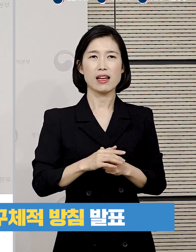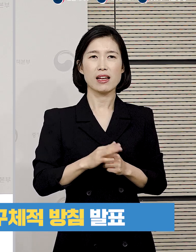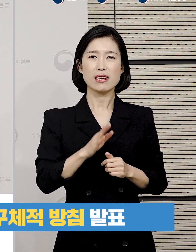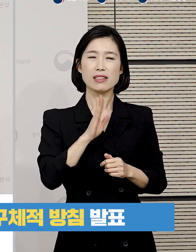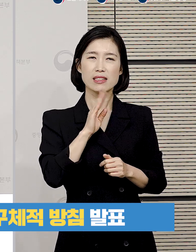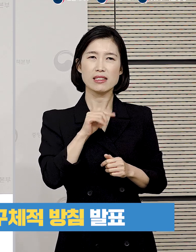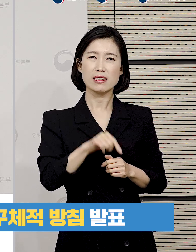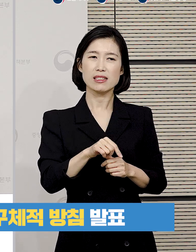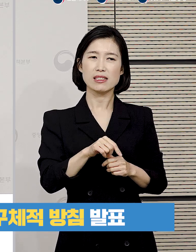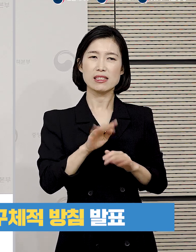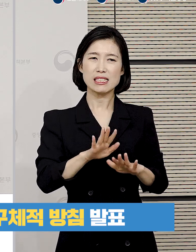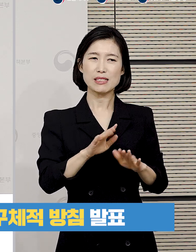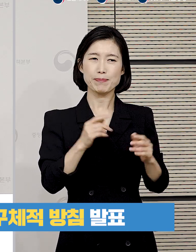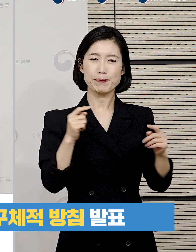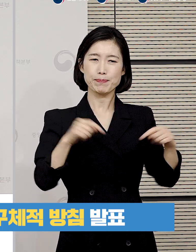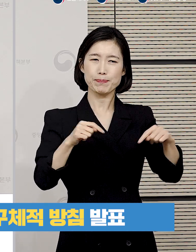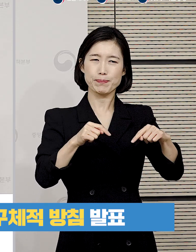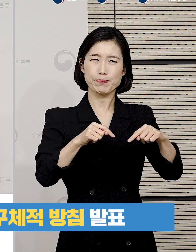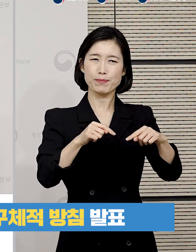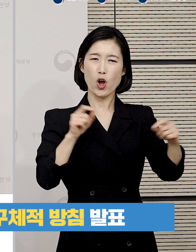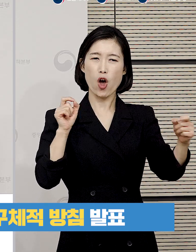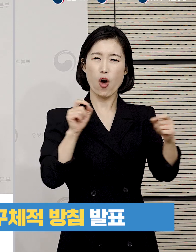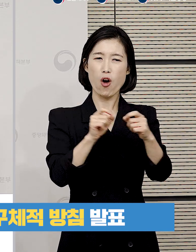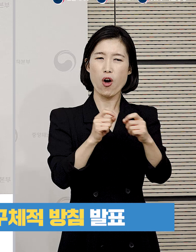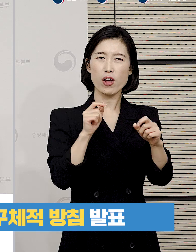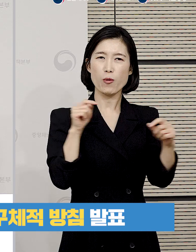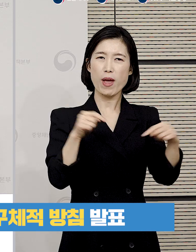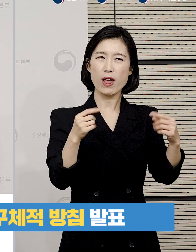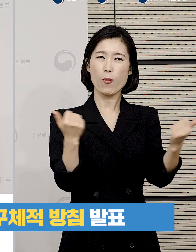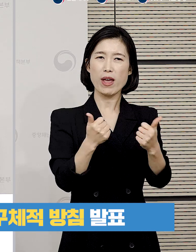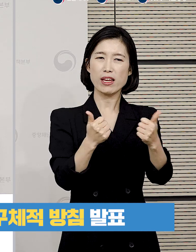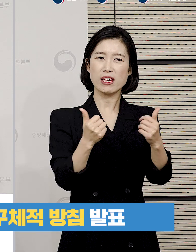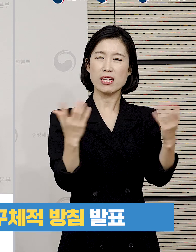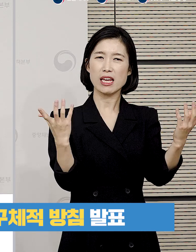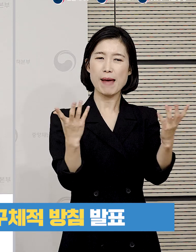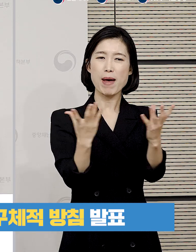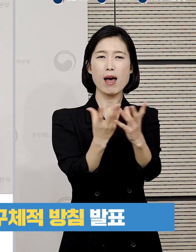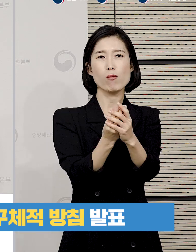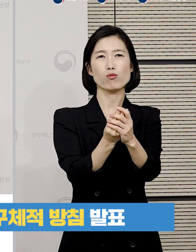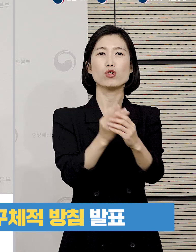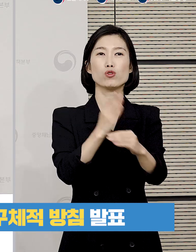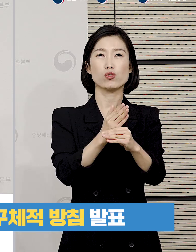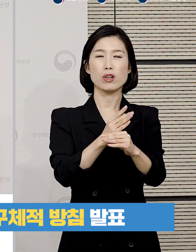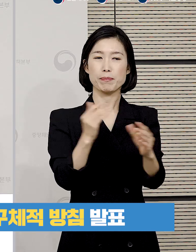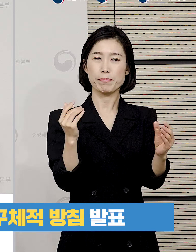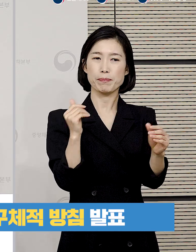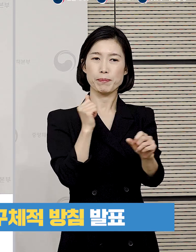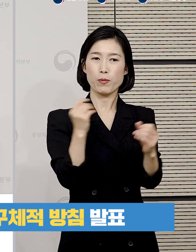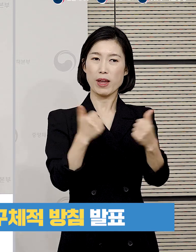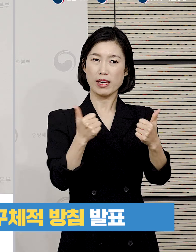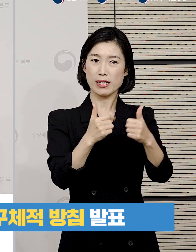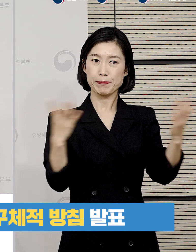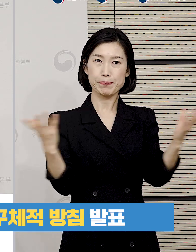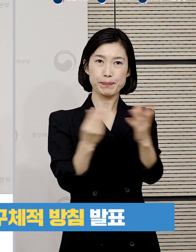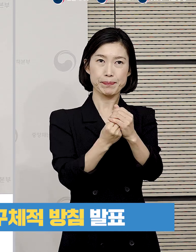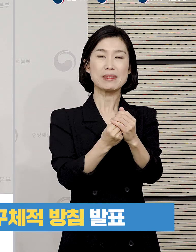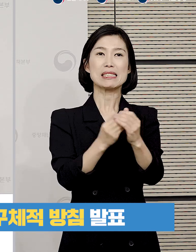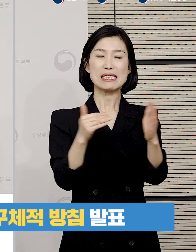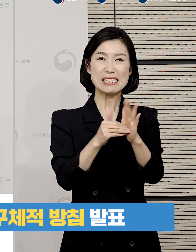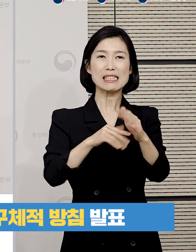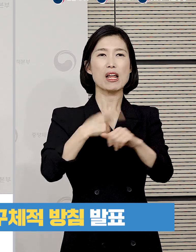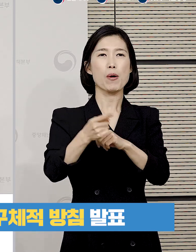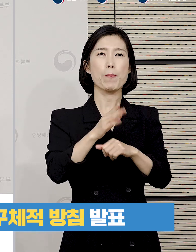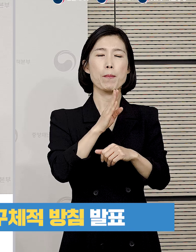거의 실무적인 협의가 막바지 단계에 있기 때문에 그러한 협의가 맞춰지는 대로 적정한 경로를